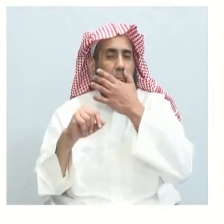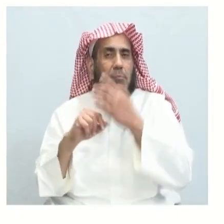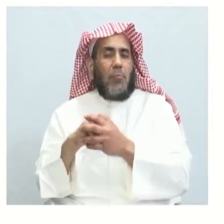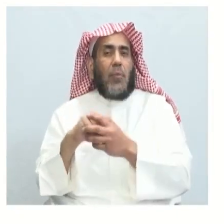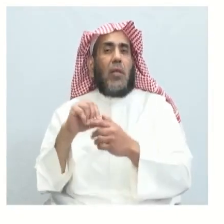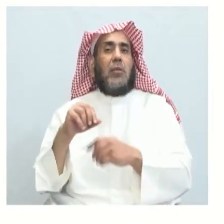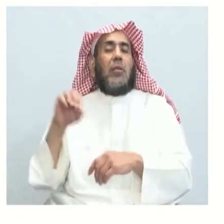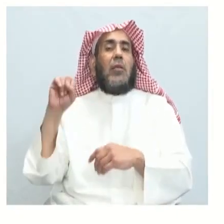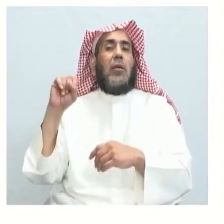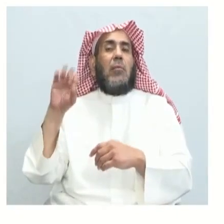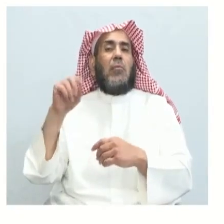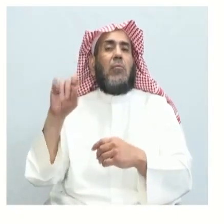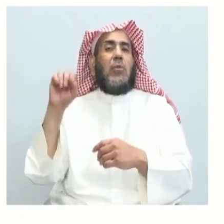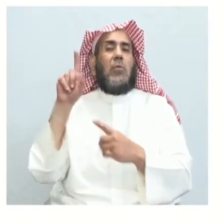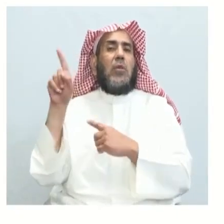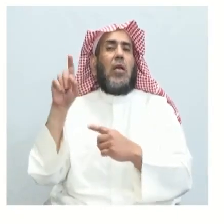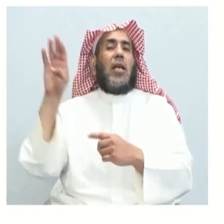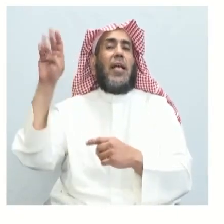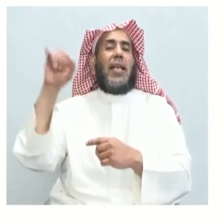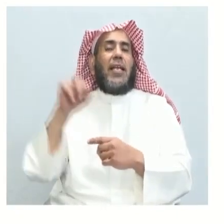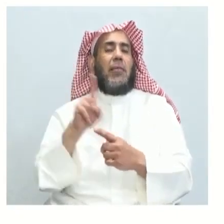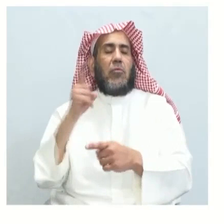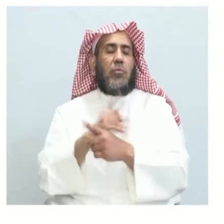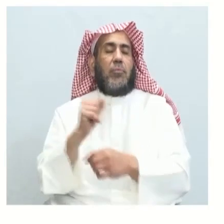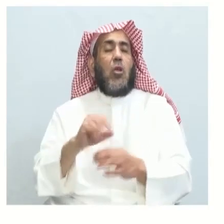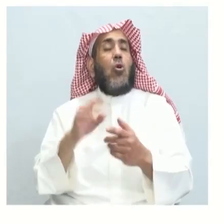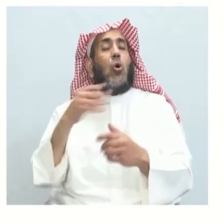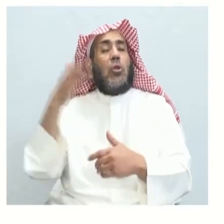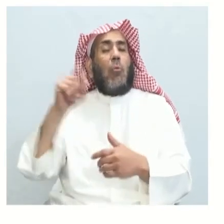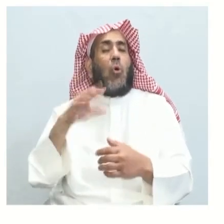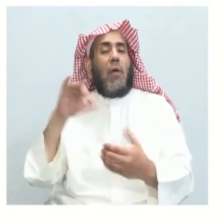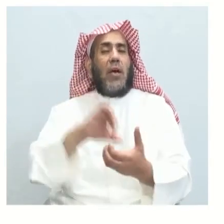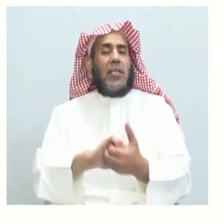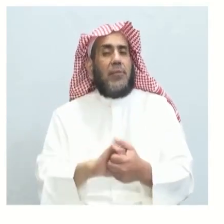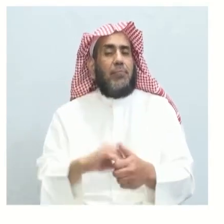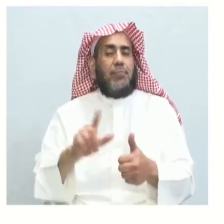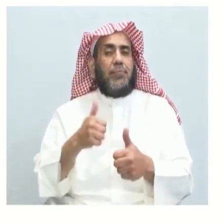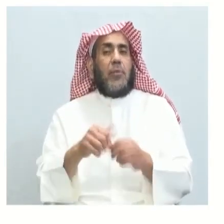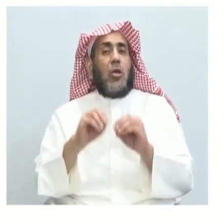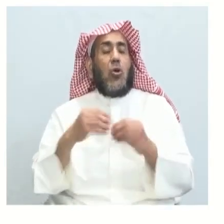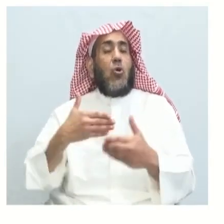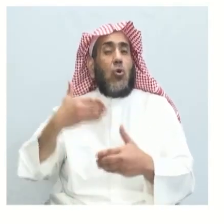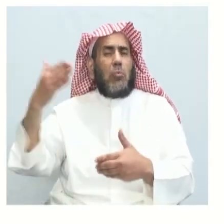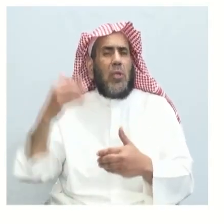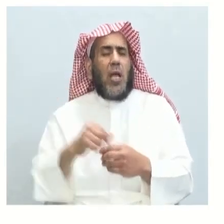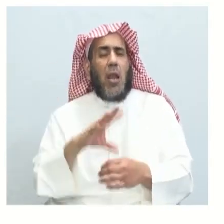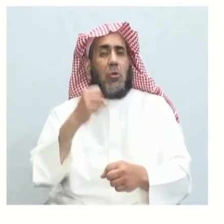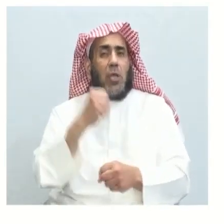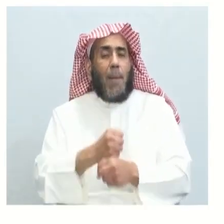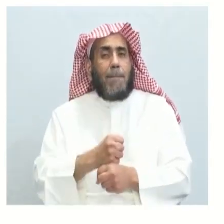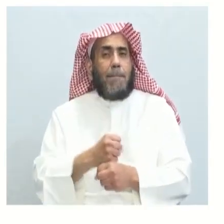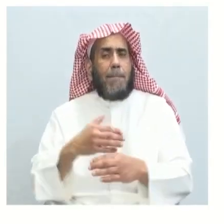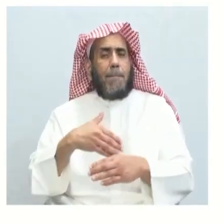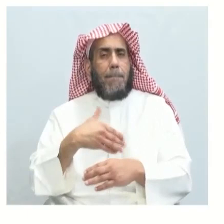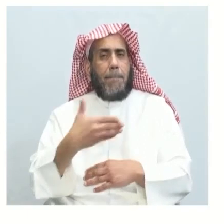الراشدين رضوان الله عليهم طبعا لاحظ هنا خطب الخلفاء الراشدين في البدايه اخذنا خطبه النبي عليه الصلاه والسلام